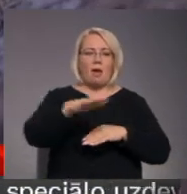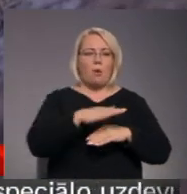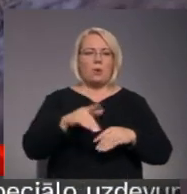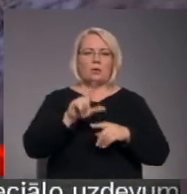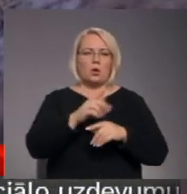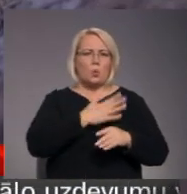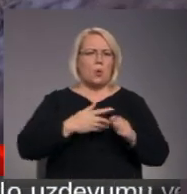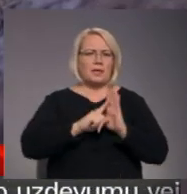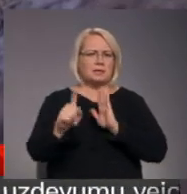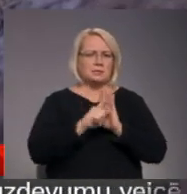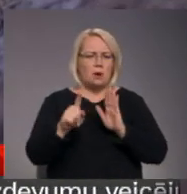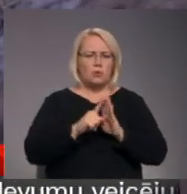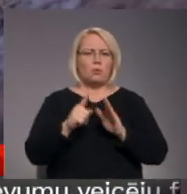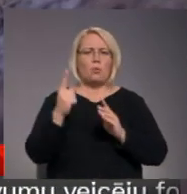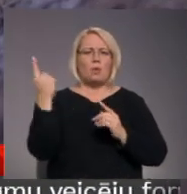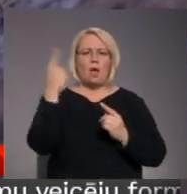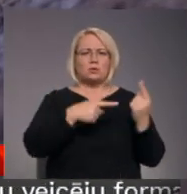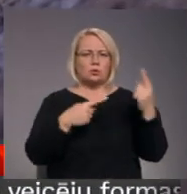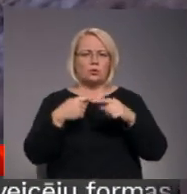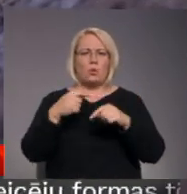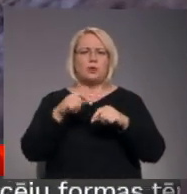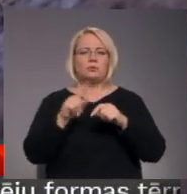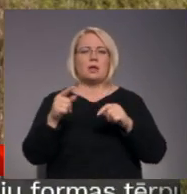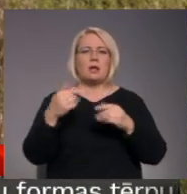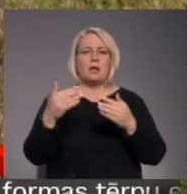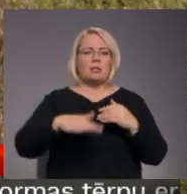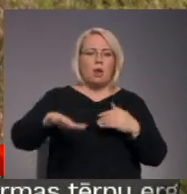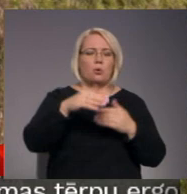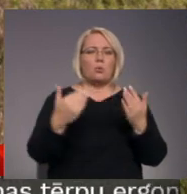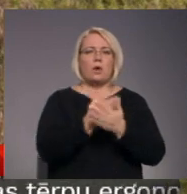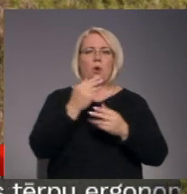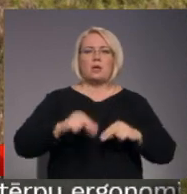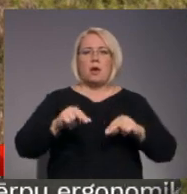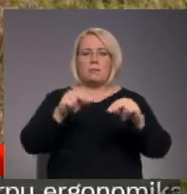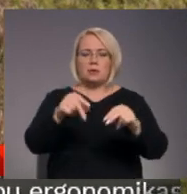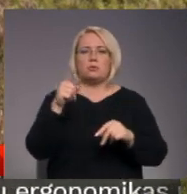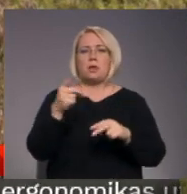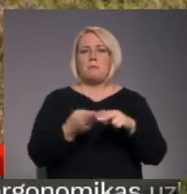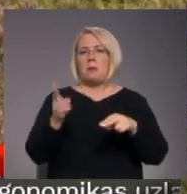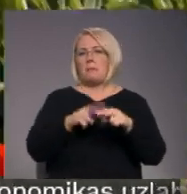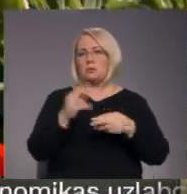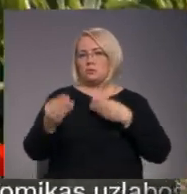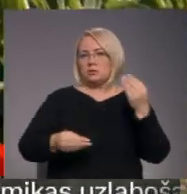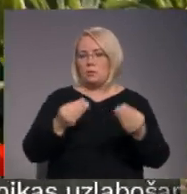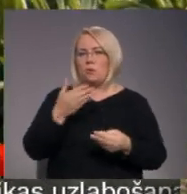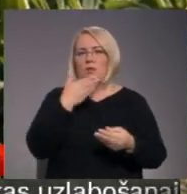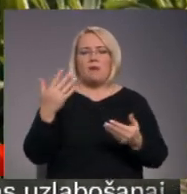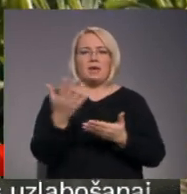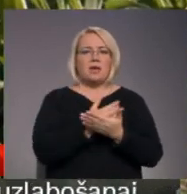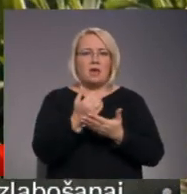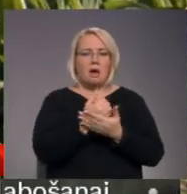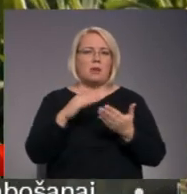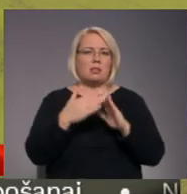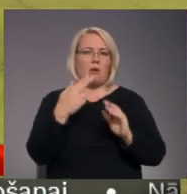tad nesen sadīgušie asni nolūst un laukus ir vēlreiz jāpārsēja. Tie savukārt ir papildusi izdevumi, kā arī neiegūt ieņēmumi